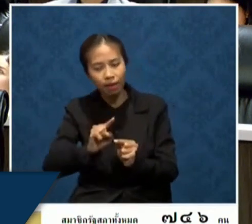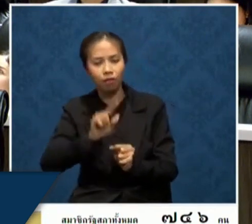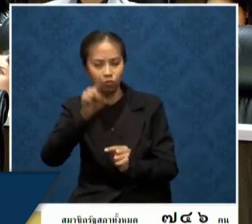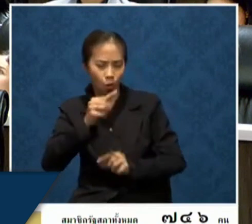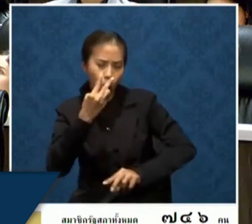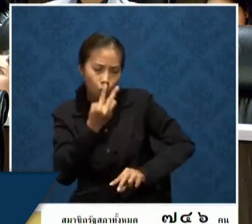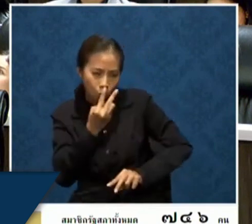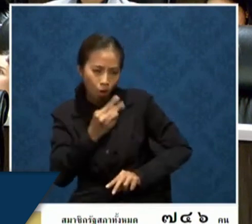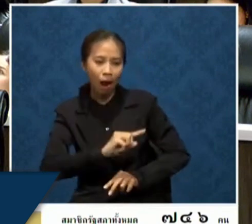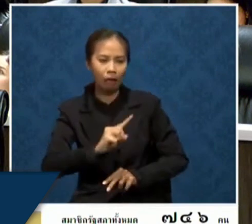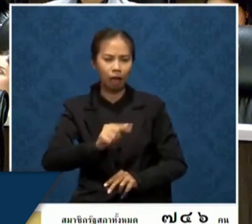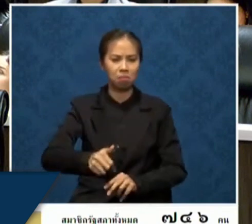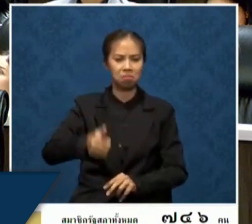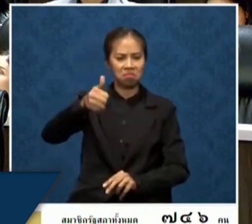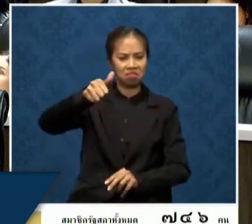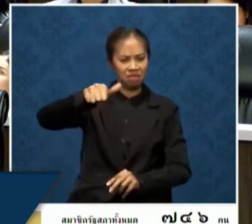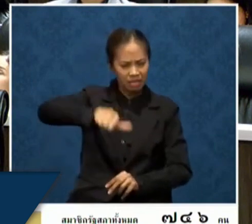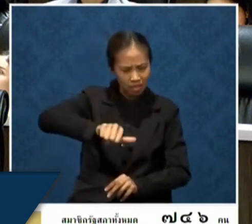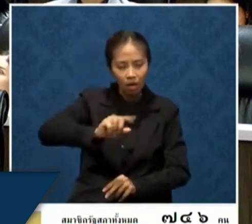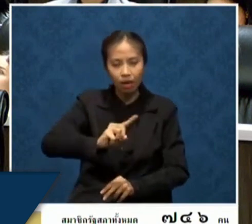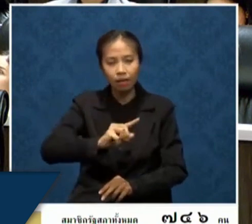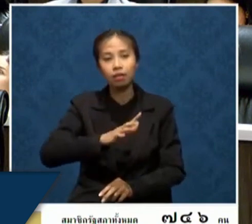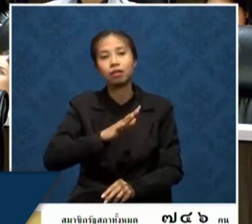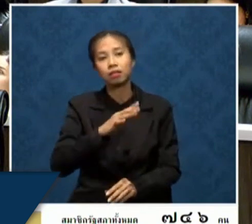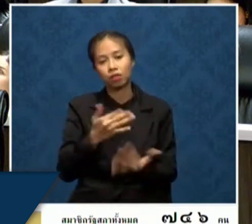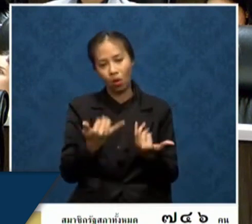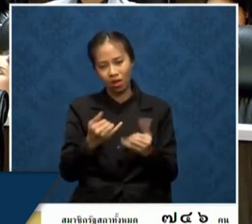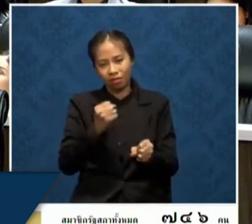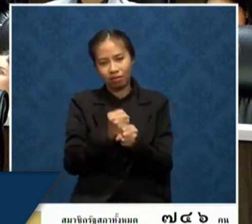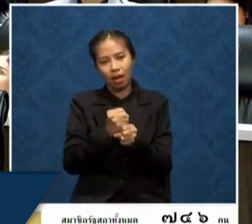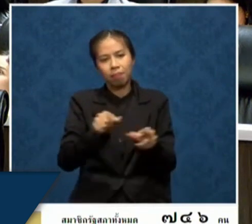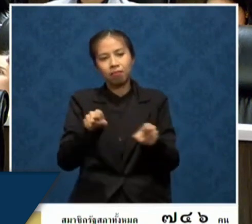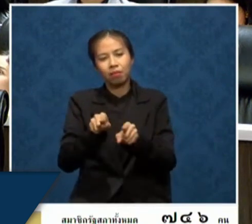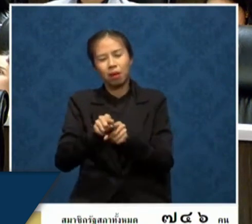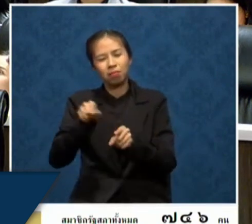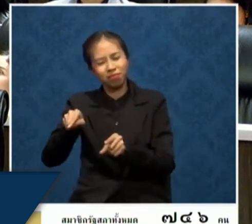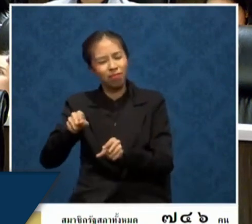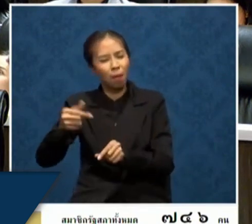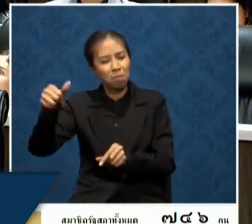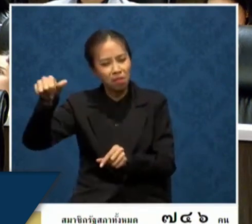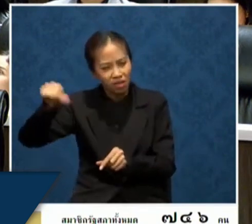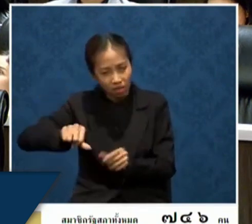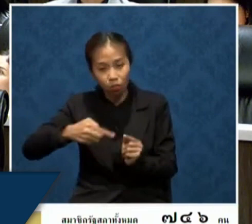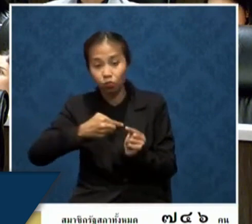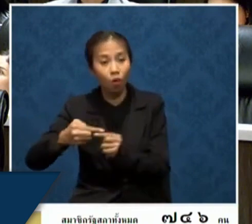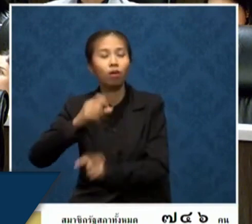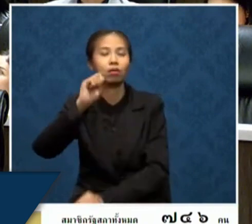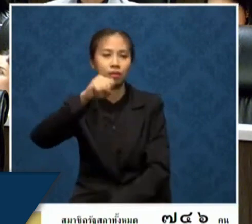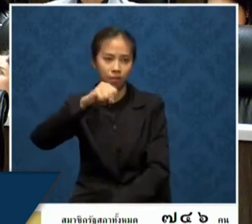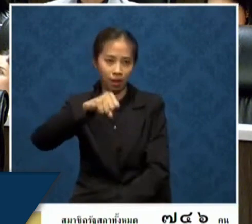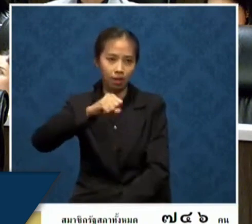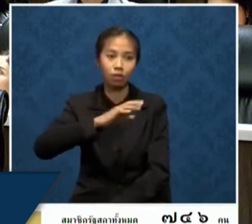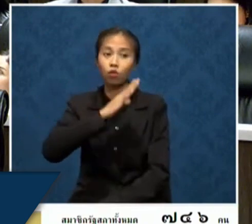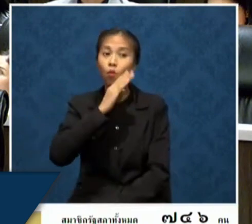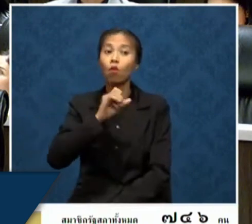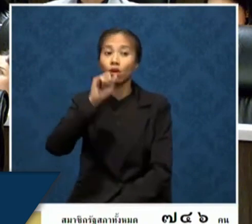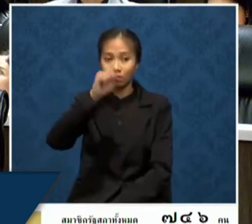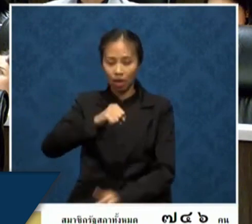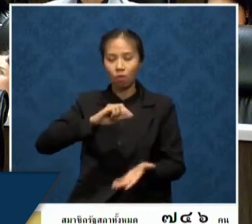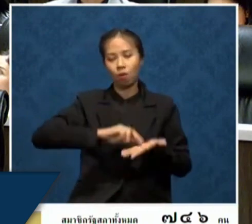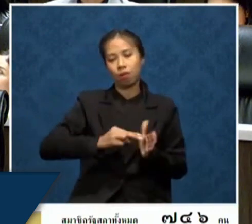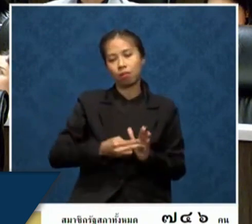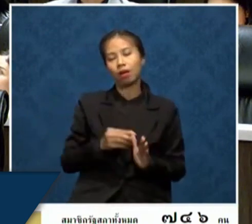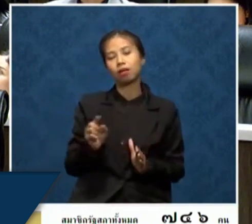ความล้มเหลวต่อยอดการทำลายทรัพยากรต่อยอดการร่วมอำนาจต่อไปใช่หรือไม่ถ้าใช่เท่ากับท่านก